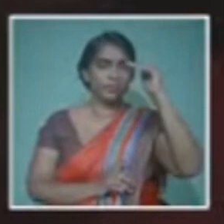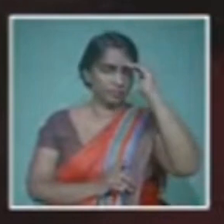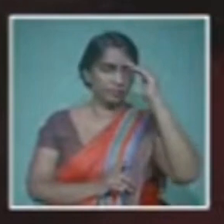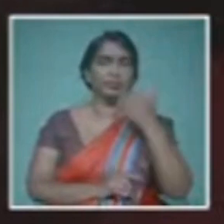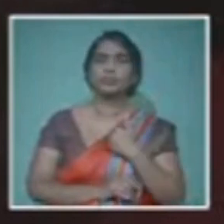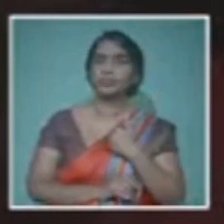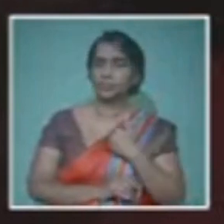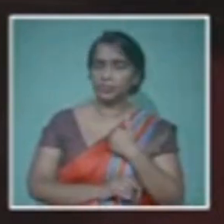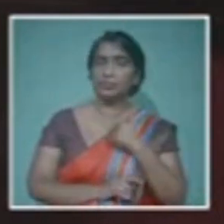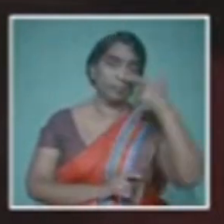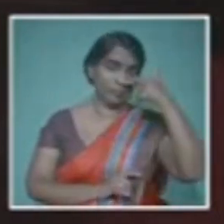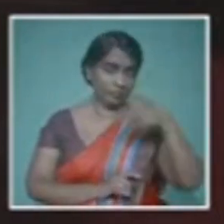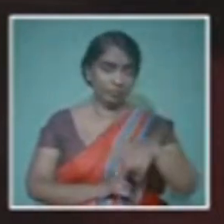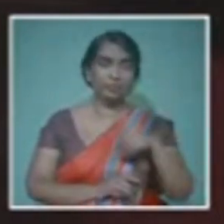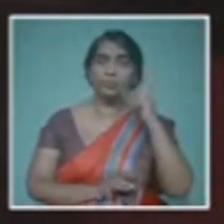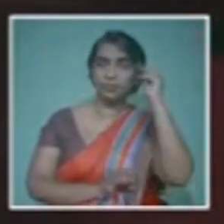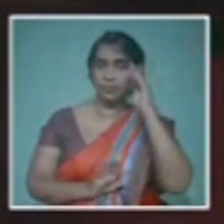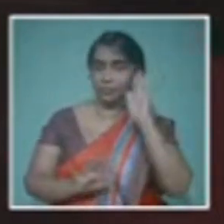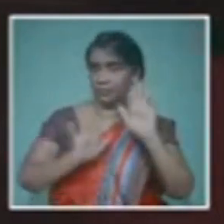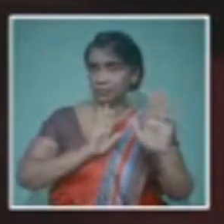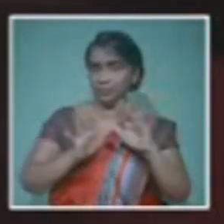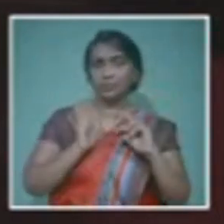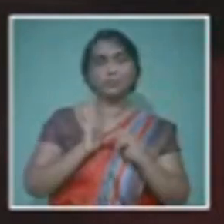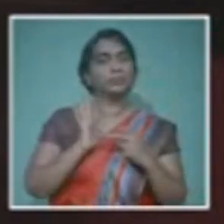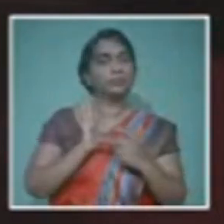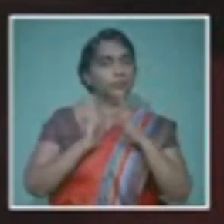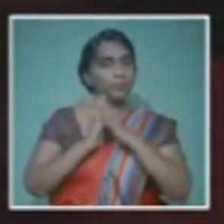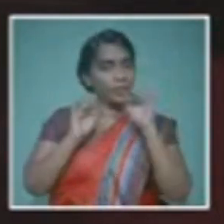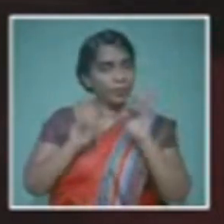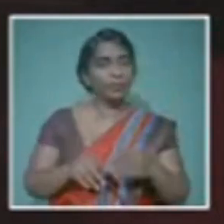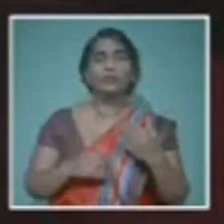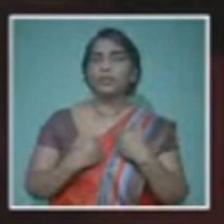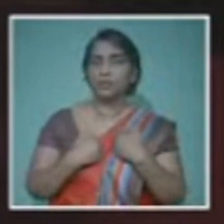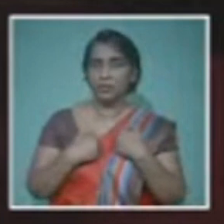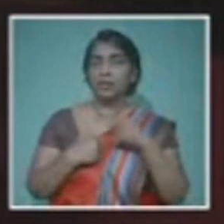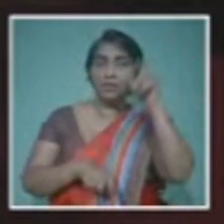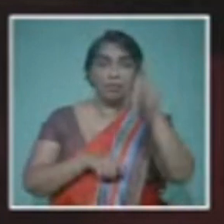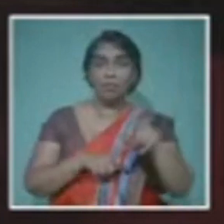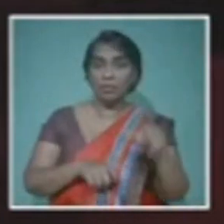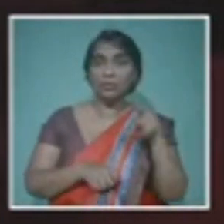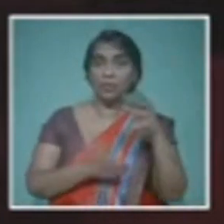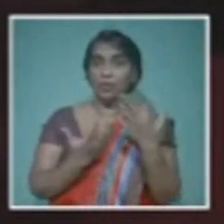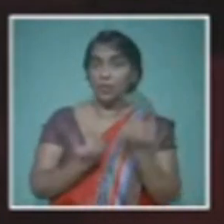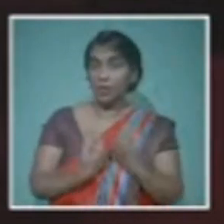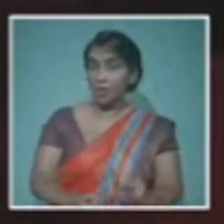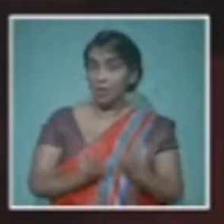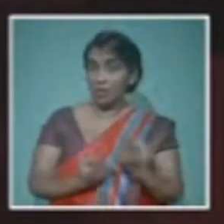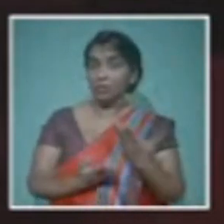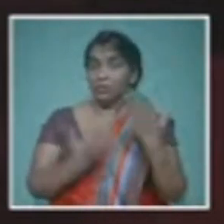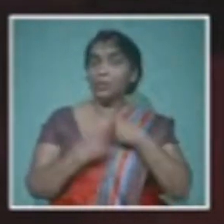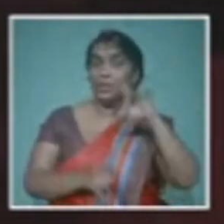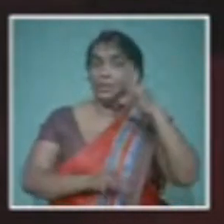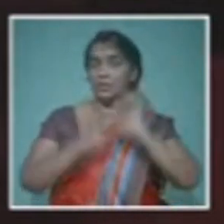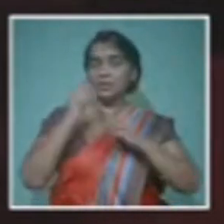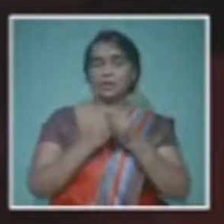අපි මේ ඉන්ධන කළමනාකරණය කිරීමේ ව්‍යාපෘති යටතේ අපිට කිසිම පාර්ශවයකට උන් අවශ්‍යතාවය හැටියට දක්වන 100%